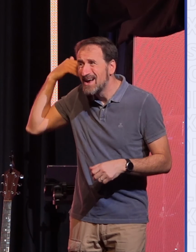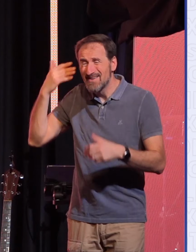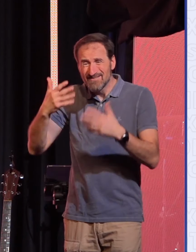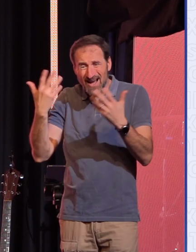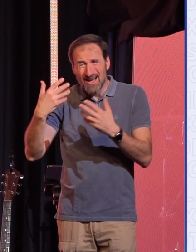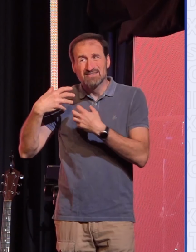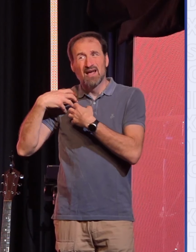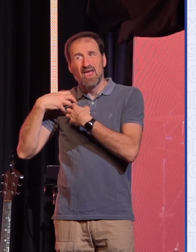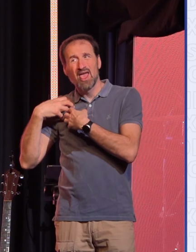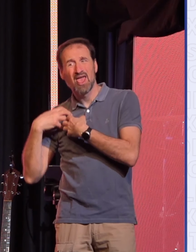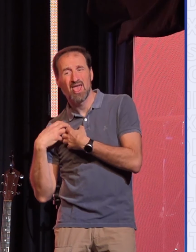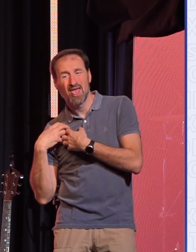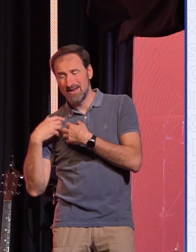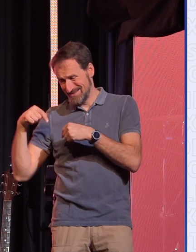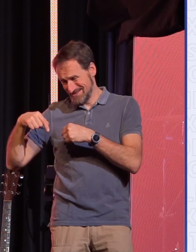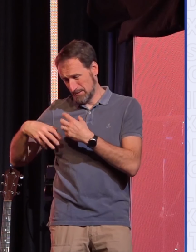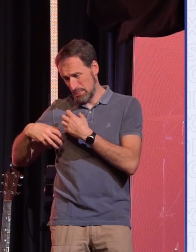als